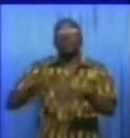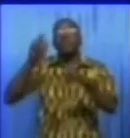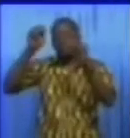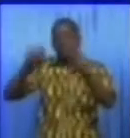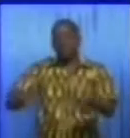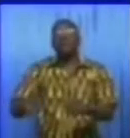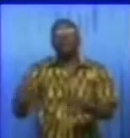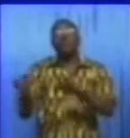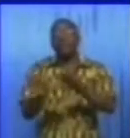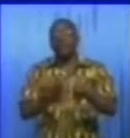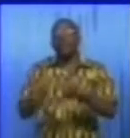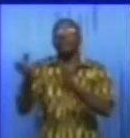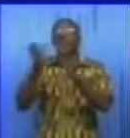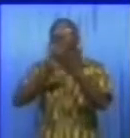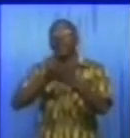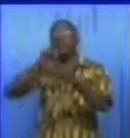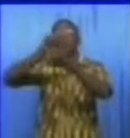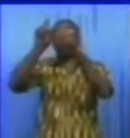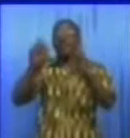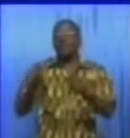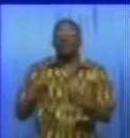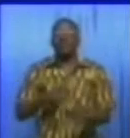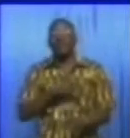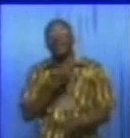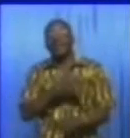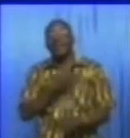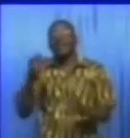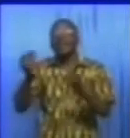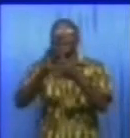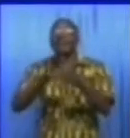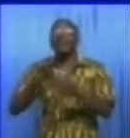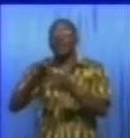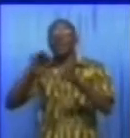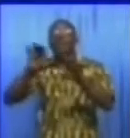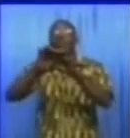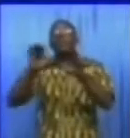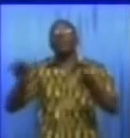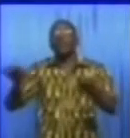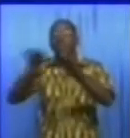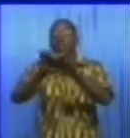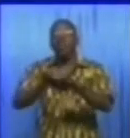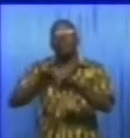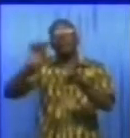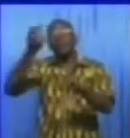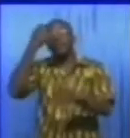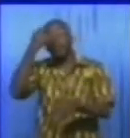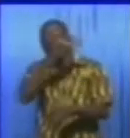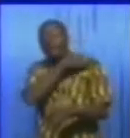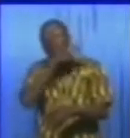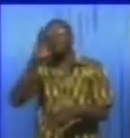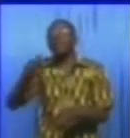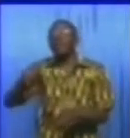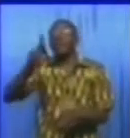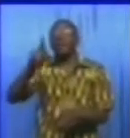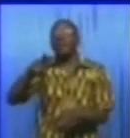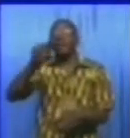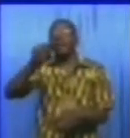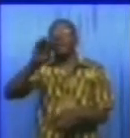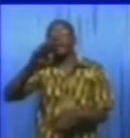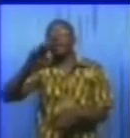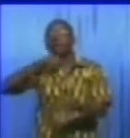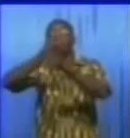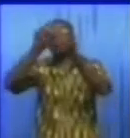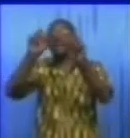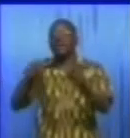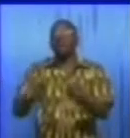adresser cette question-là. Et donc nous nous réjouissons donc, de commun accord, le gouvernement et les PTF, nous avons mis l'accent donc, sur la question